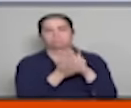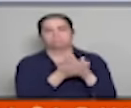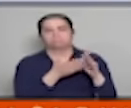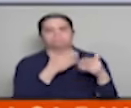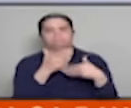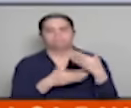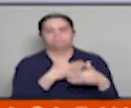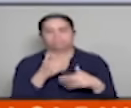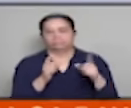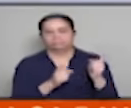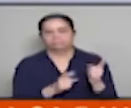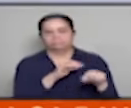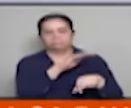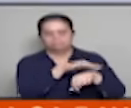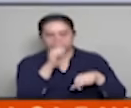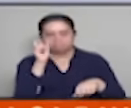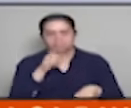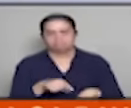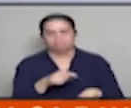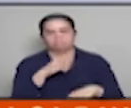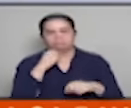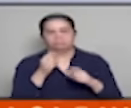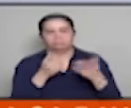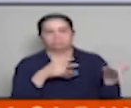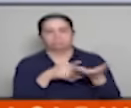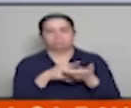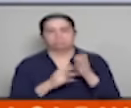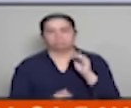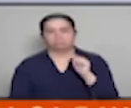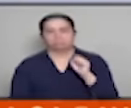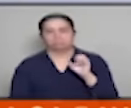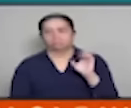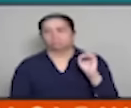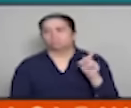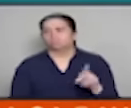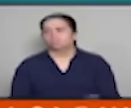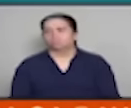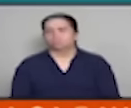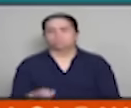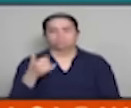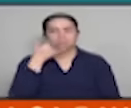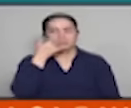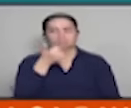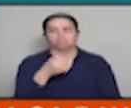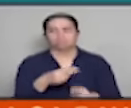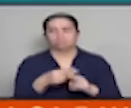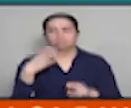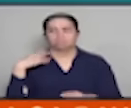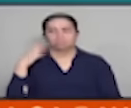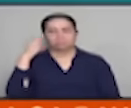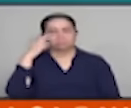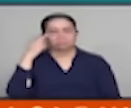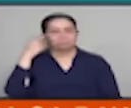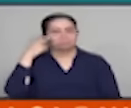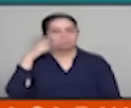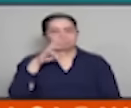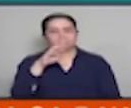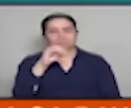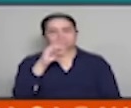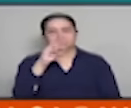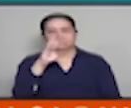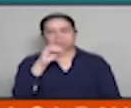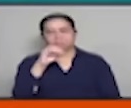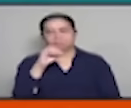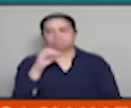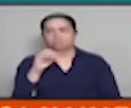proseso. Opo. Pinatawag. Opo. At pinakasuhan. Sige po. Nasa linyang telepono si Chairman Romeo Pagdilaw ng